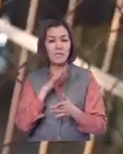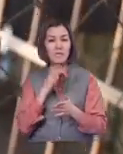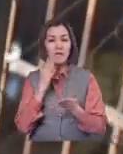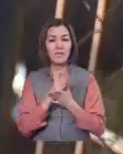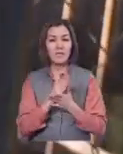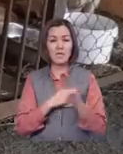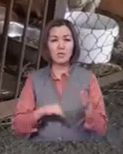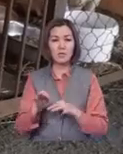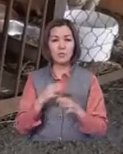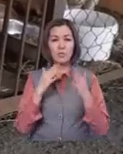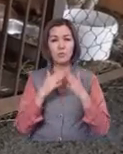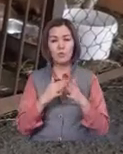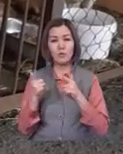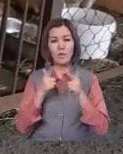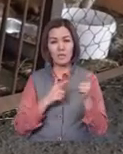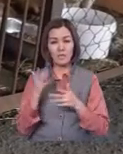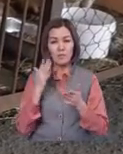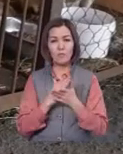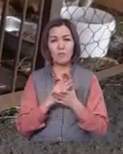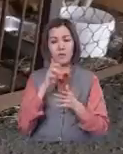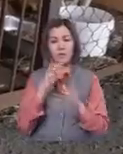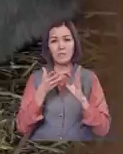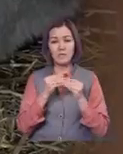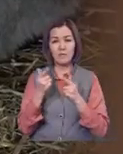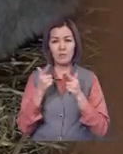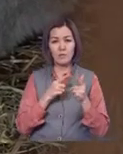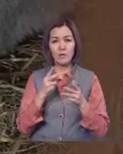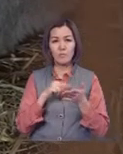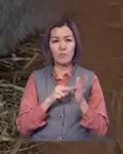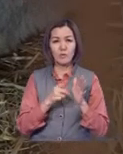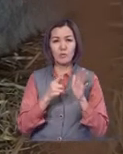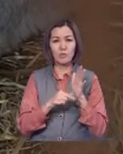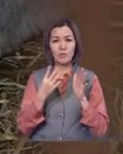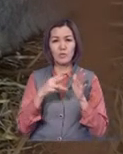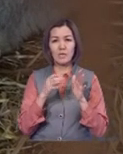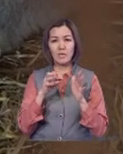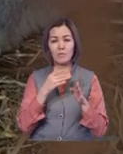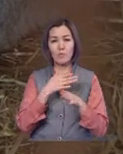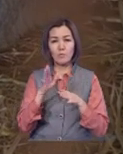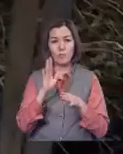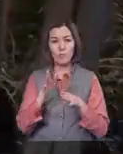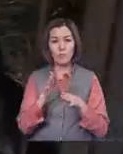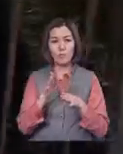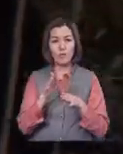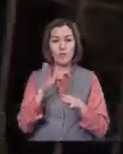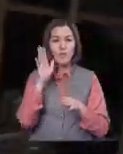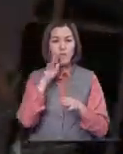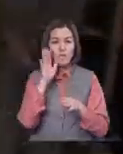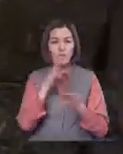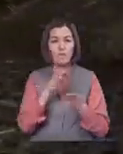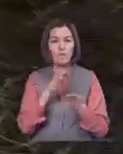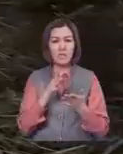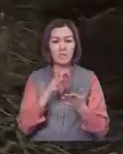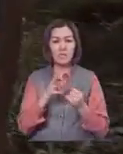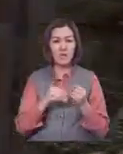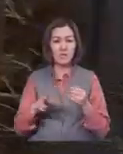жобасы дайындалып жатыр. Мемлекеттік сараптама қорытындысы шықса, бұл іске бюджеттен 742 миллион теңге жұмсалмақ. Ит оқшаулау орындарын аудандарда да